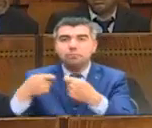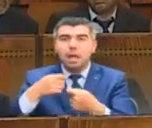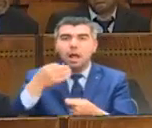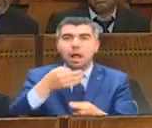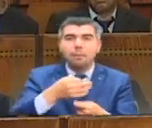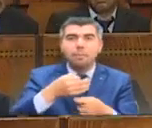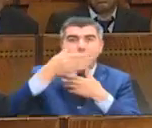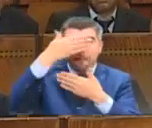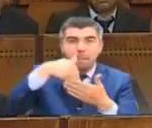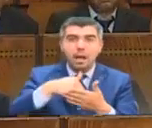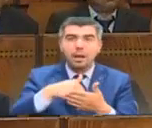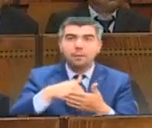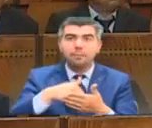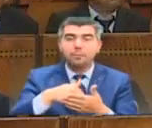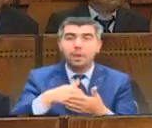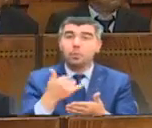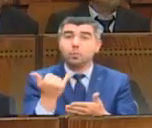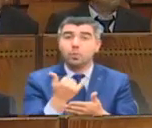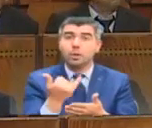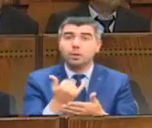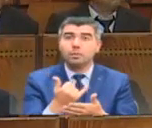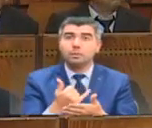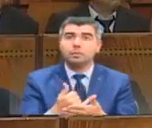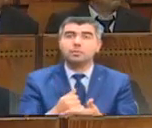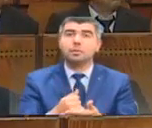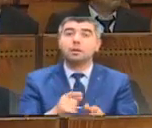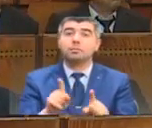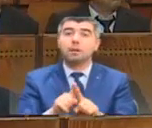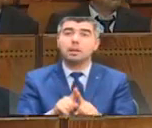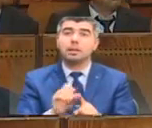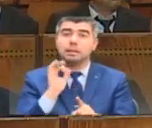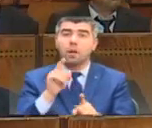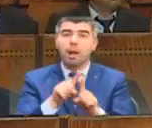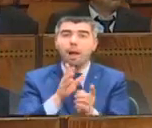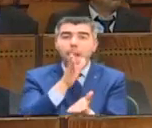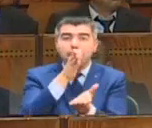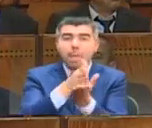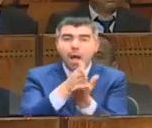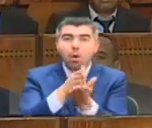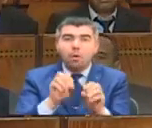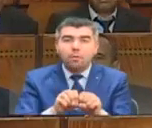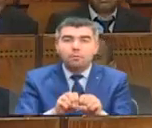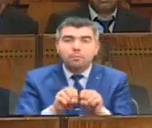المغاربة خصهم أغراس، أغراس والمعقول في تنزيل المخططات اللي